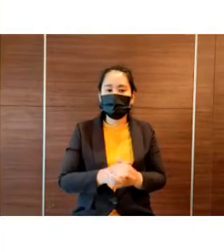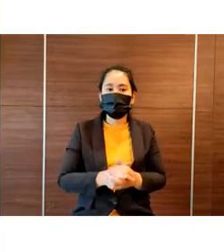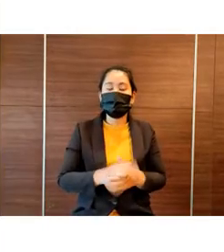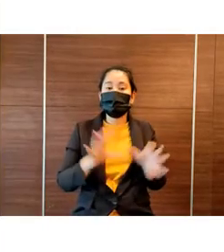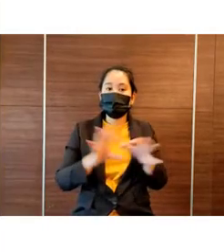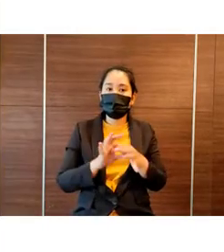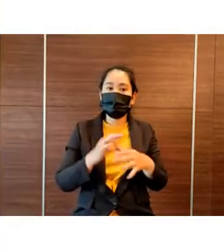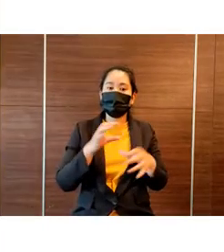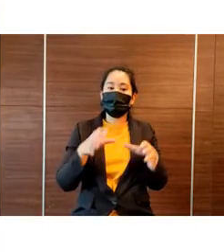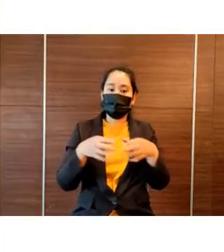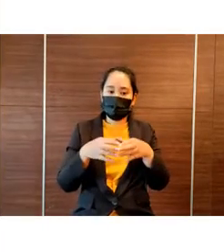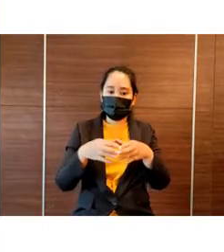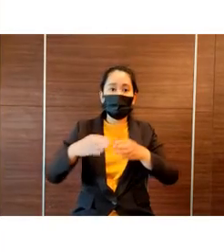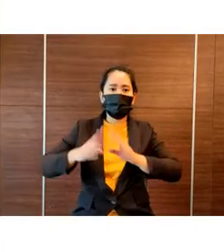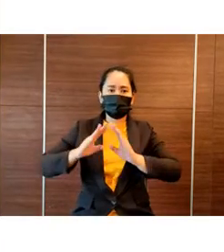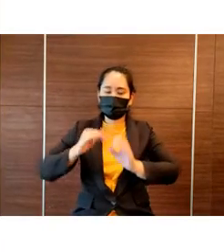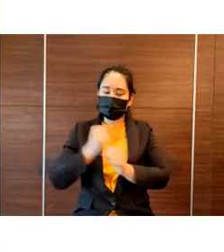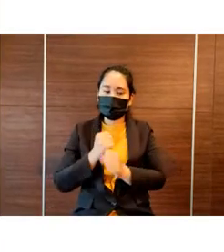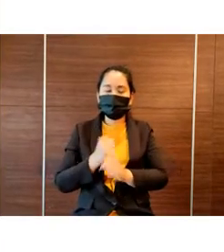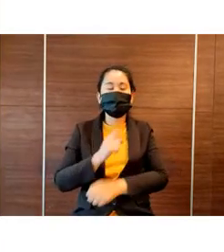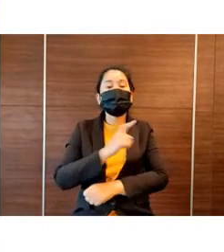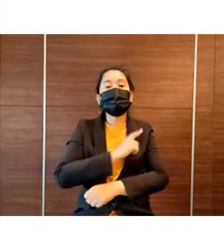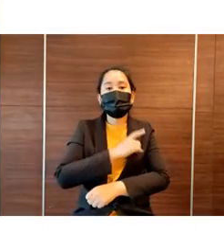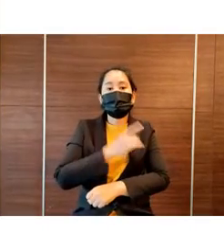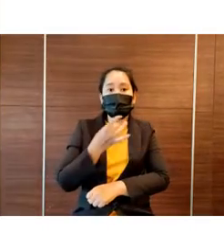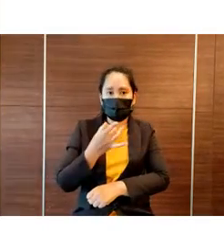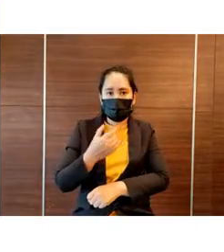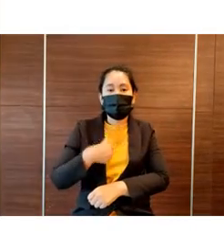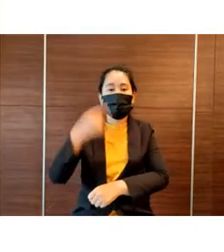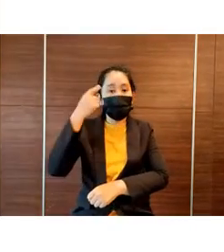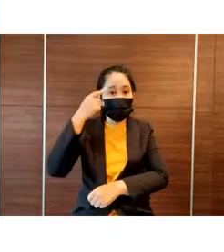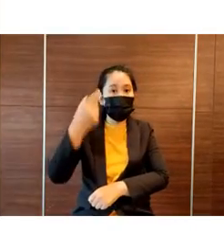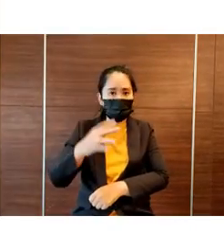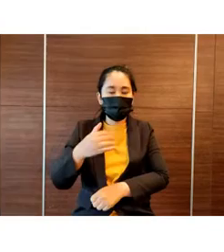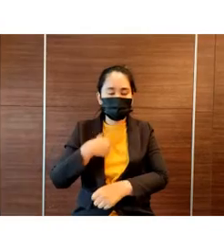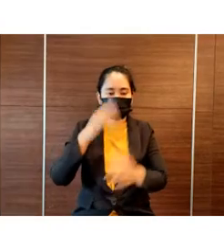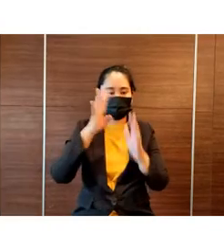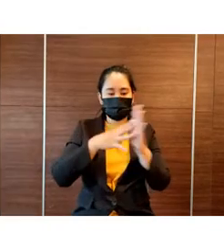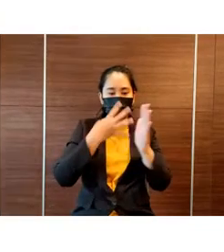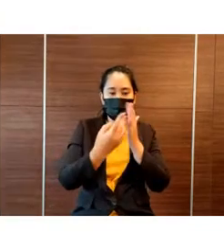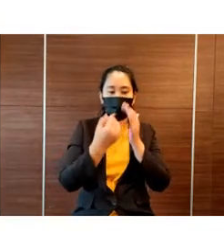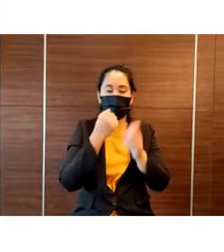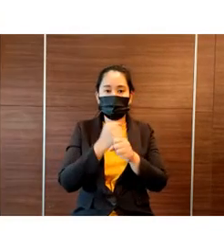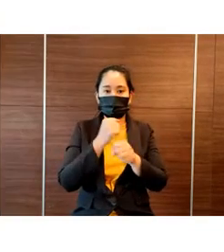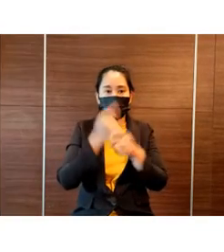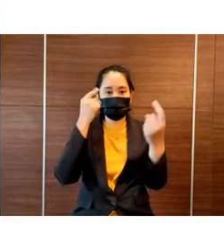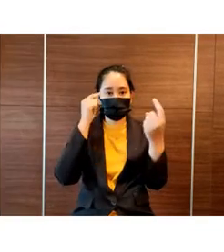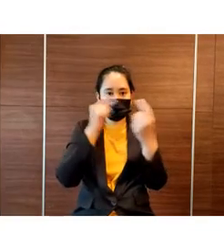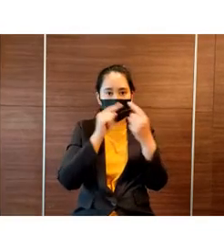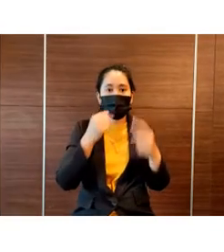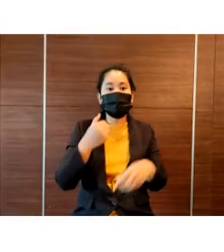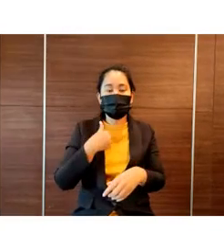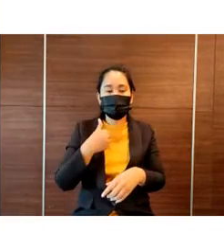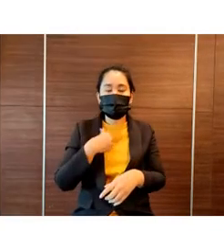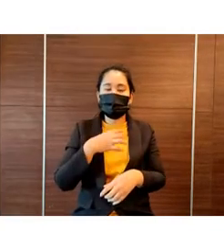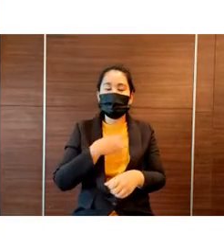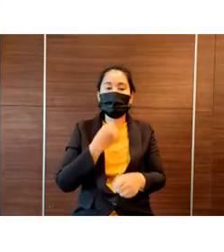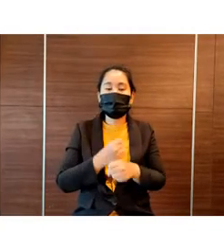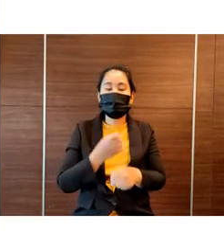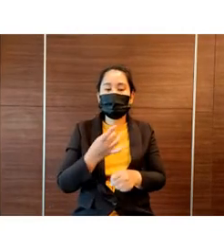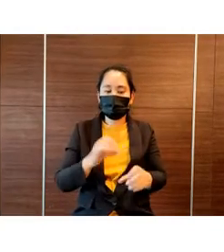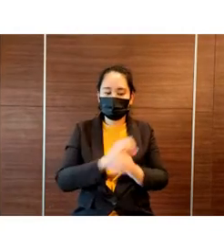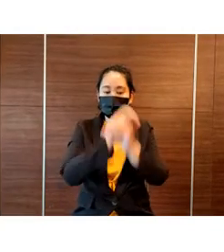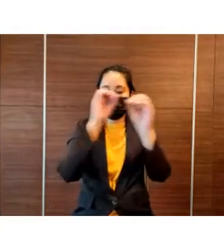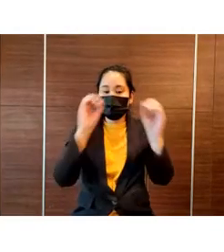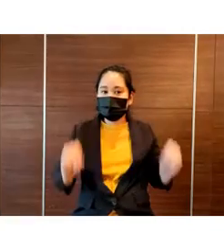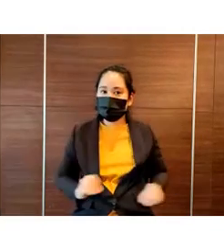คอกเราเรียกว่าครับแบงคอกนะคะ ใช่ครับ ทำอะไรบ้างหลังจากที่เราคิดว่าโอเคเรามีแนวคิดแล้วว่าเอ๊ะมันอยากจะมีพื้นที่ที่เรียกว่าปลอดภัย